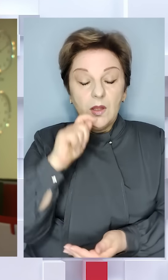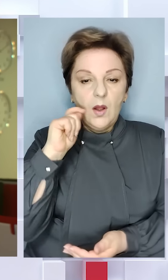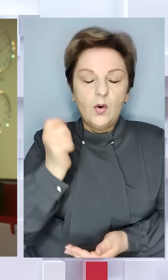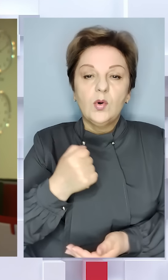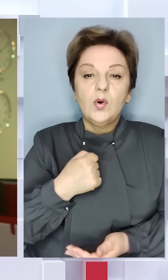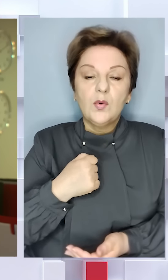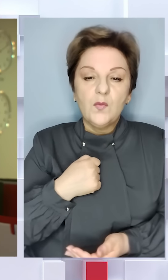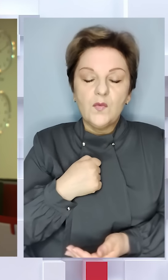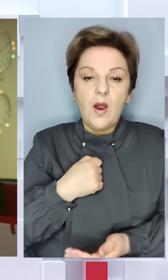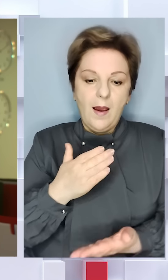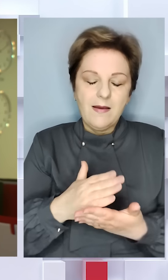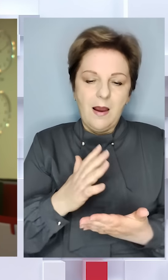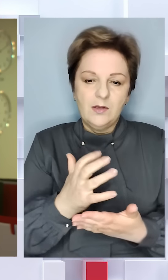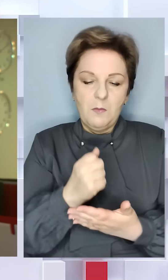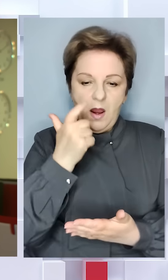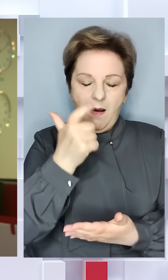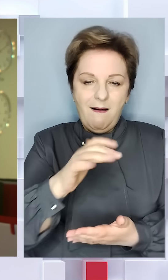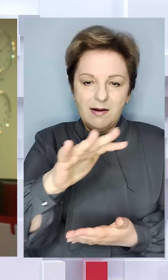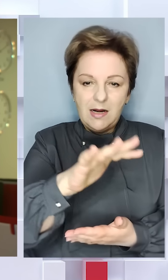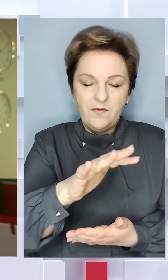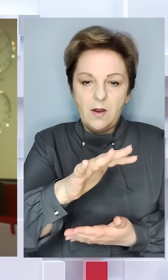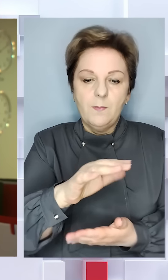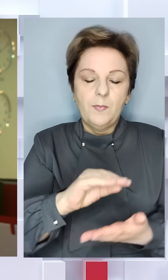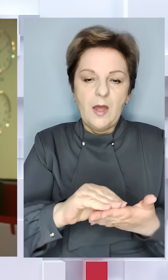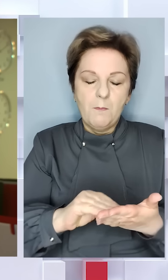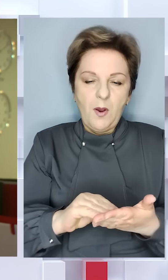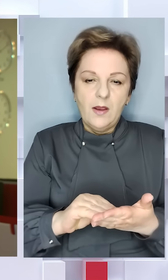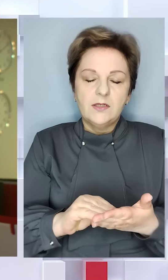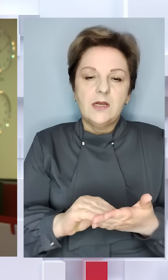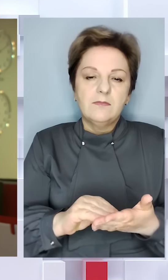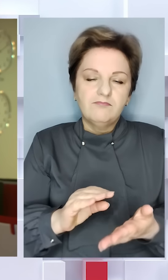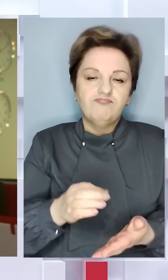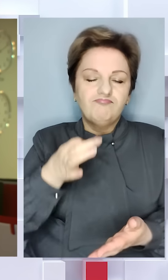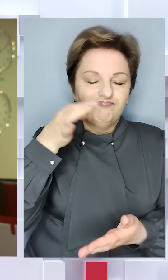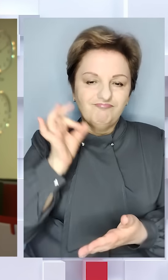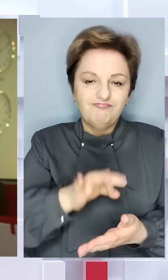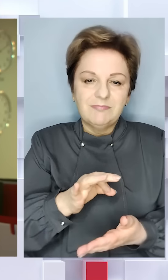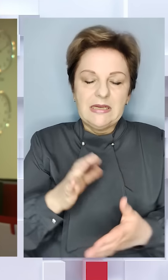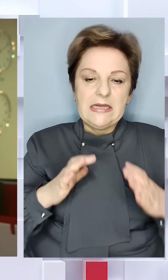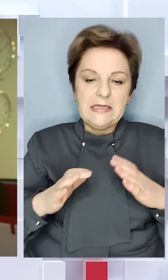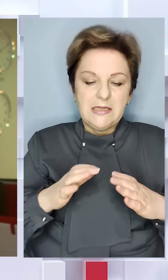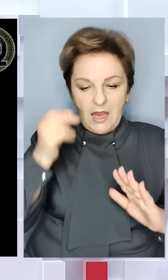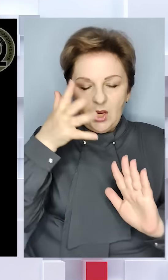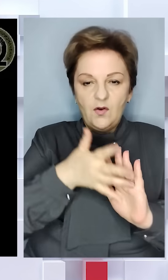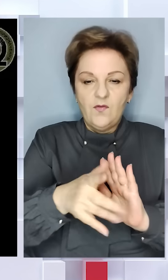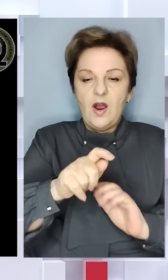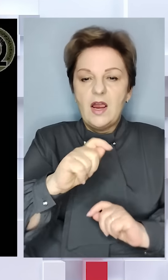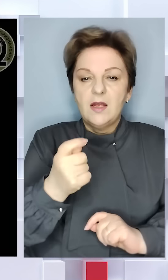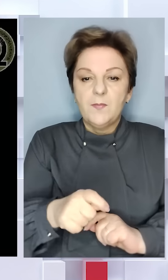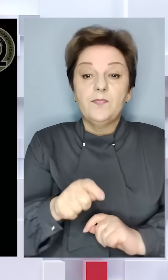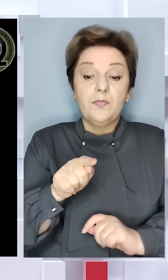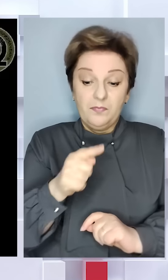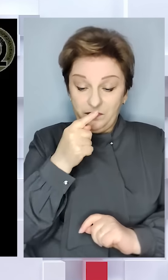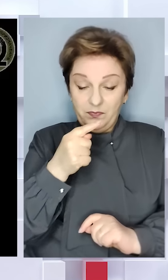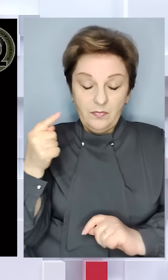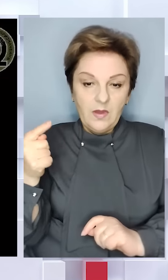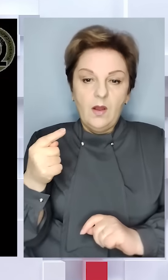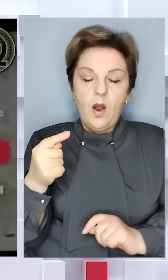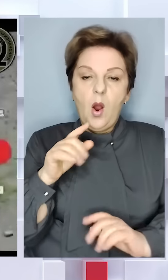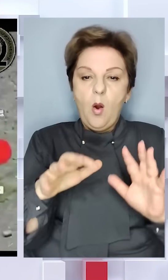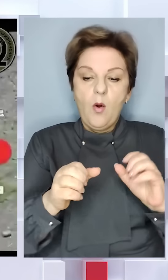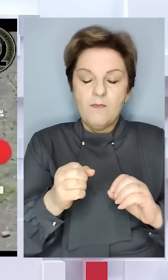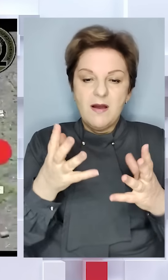Українські війська мають успіхи на Харківщині. Про це пишуть аналітики Інституту вивчення війни. На цьому тлі окупанти днями здійснили